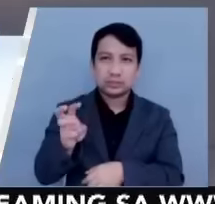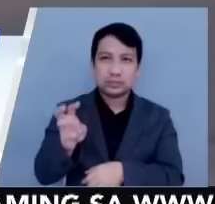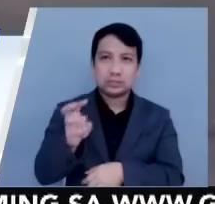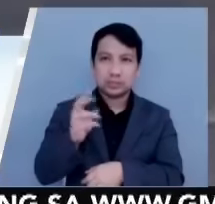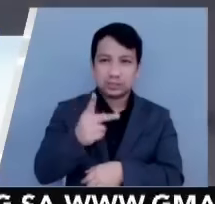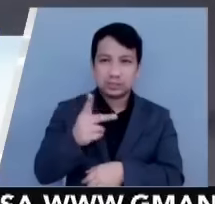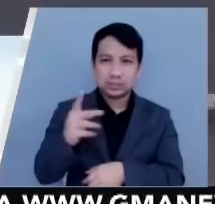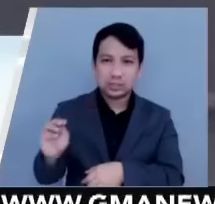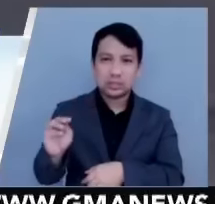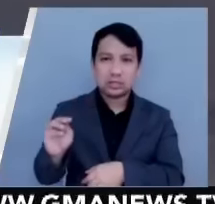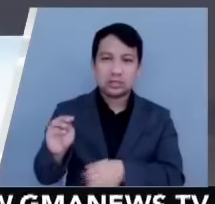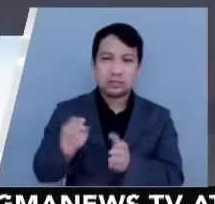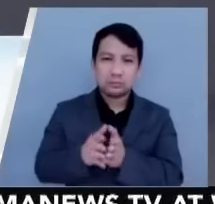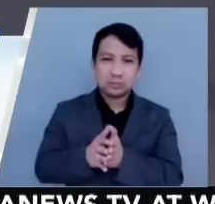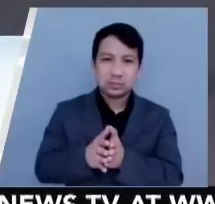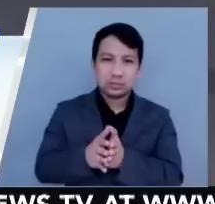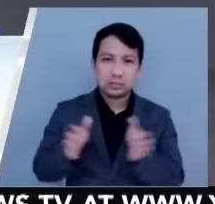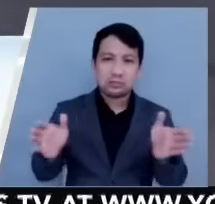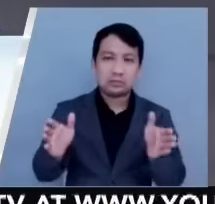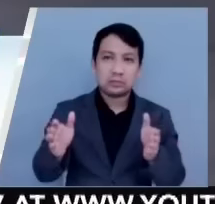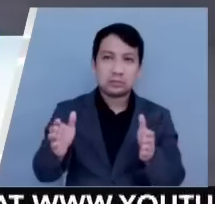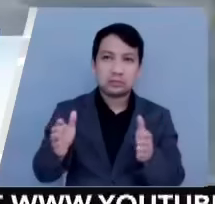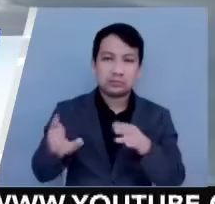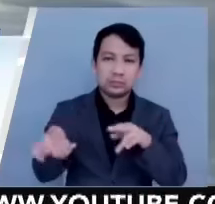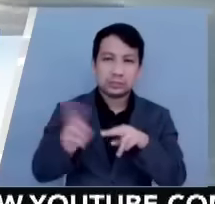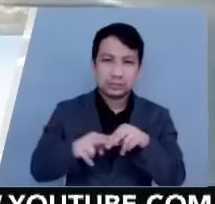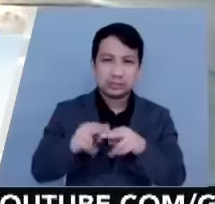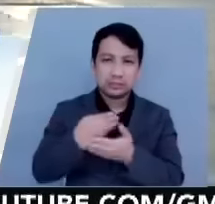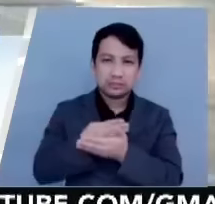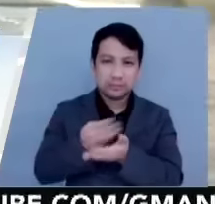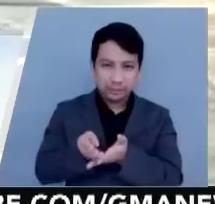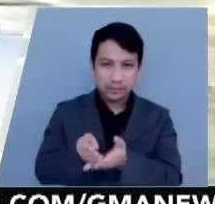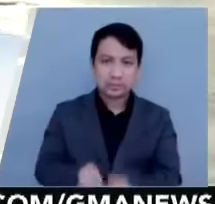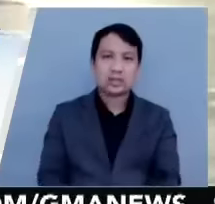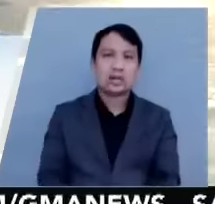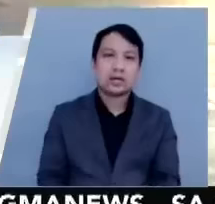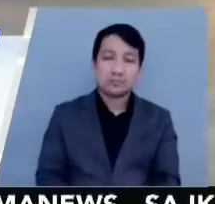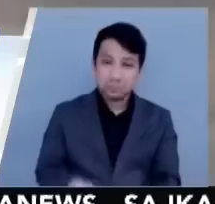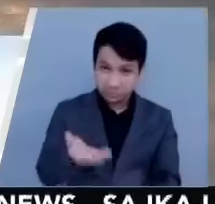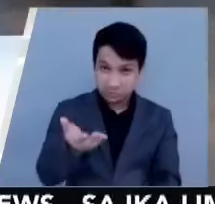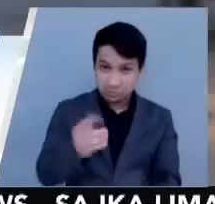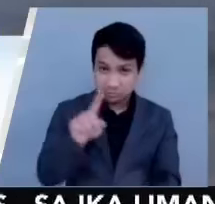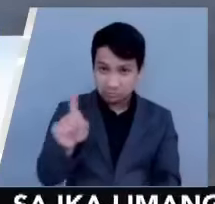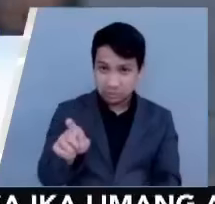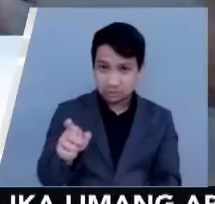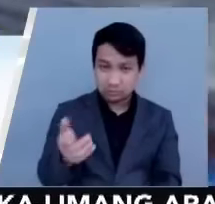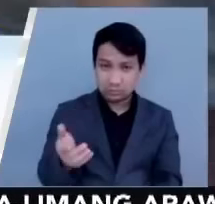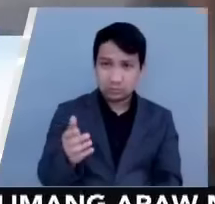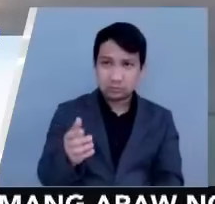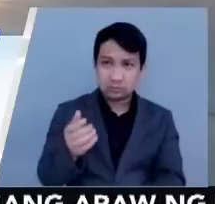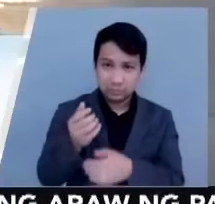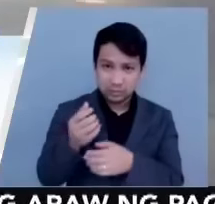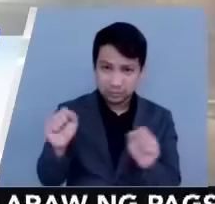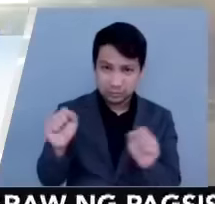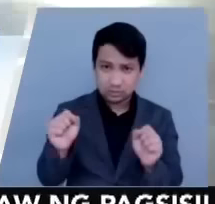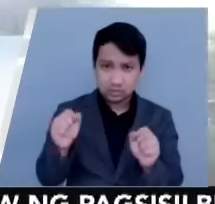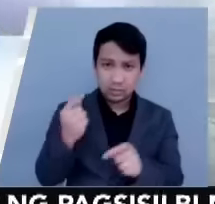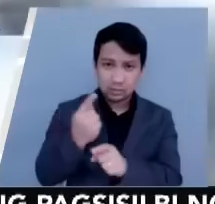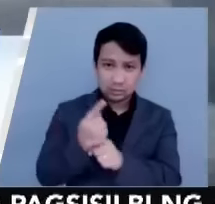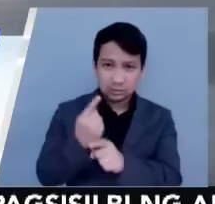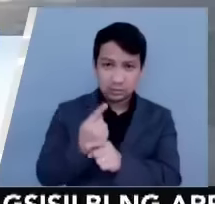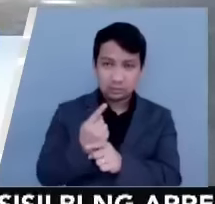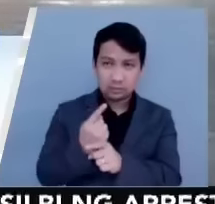kalsada na mangangailangan ng dagdag na budget. Pero tanong ng ilang mababatas, ligtas at tama ba ang pwesto sa